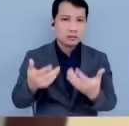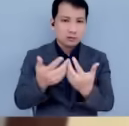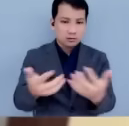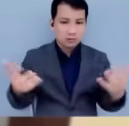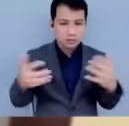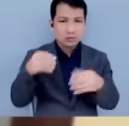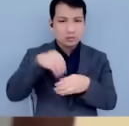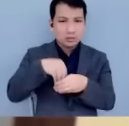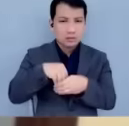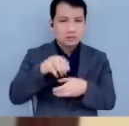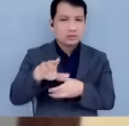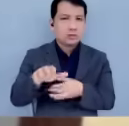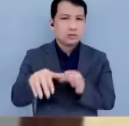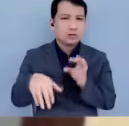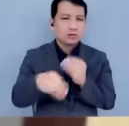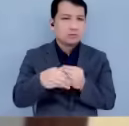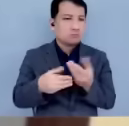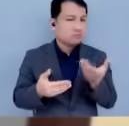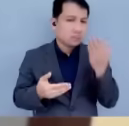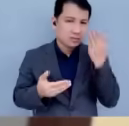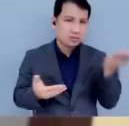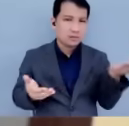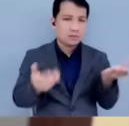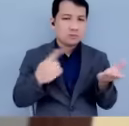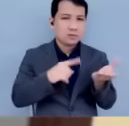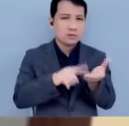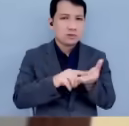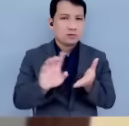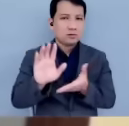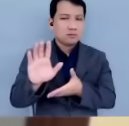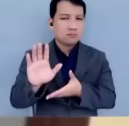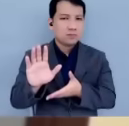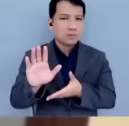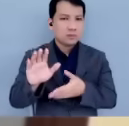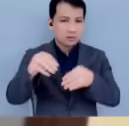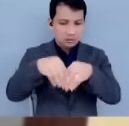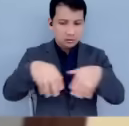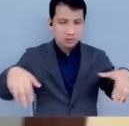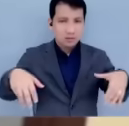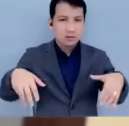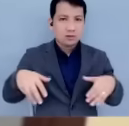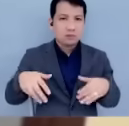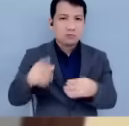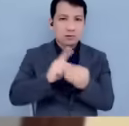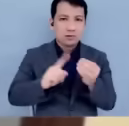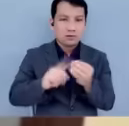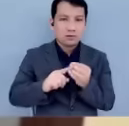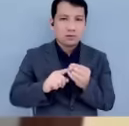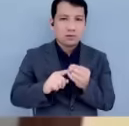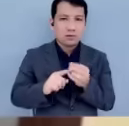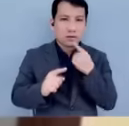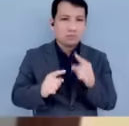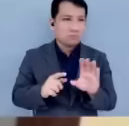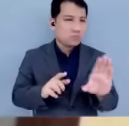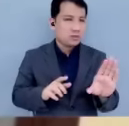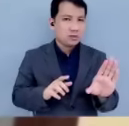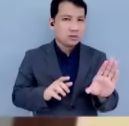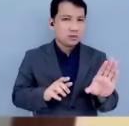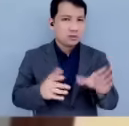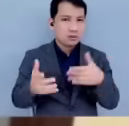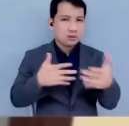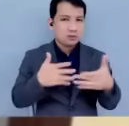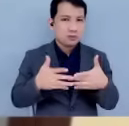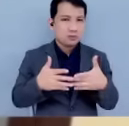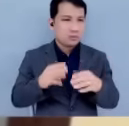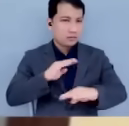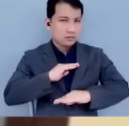nakalas so i think yung kinakausap nila yung mga ano mga perceived na hindi maybe dissatisfied